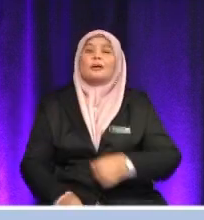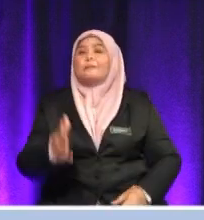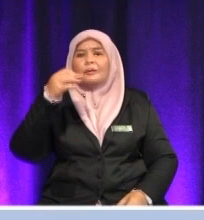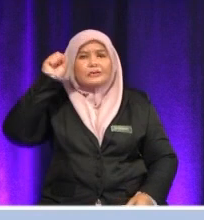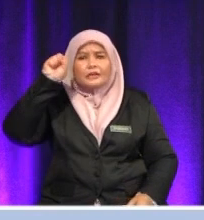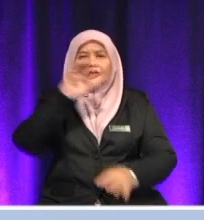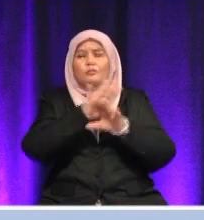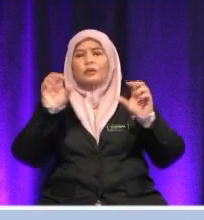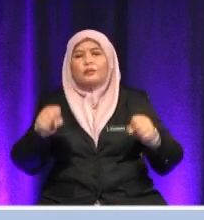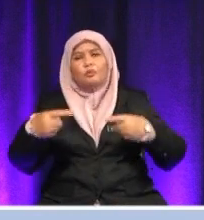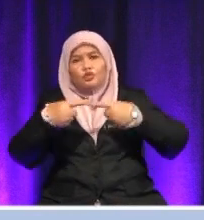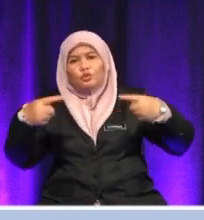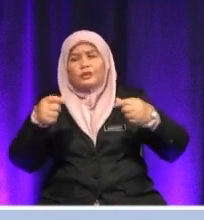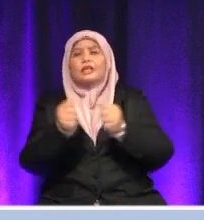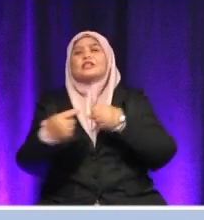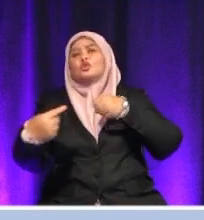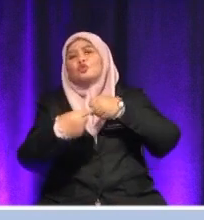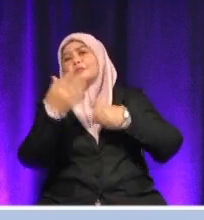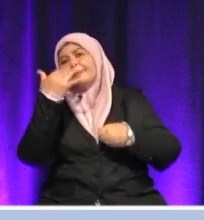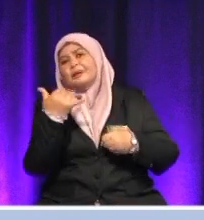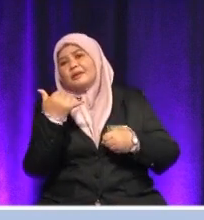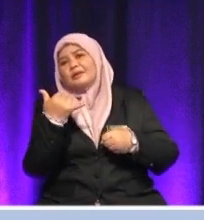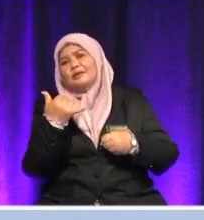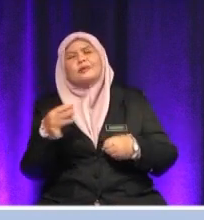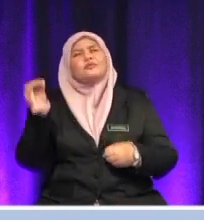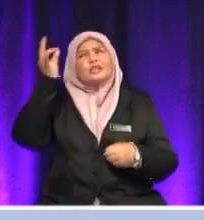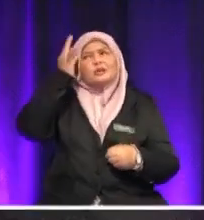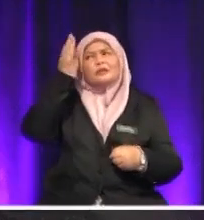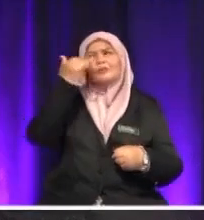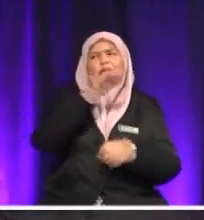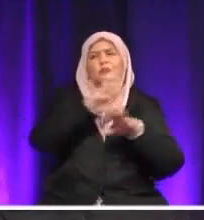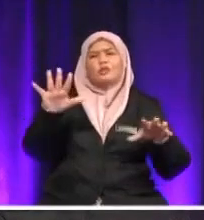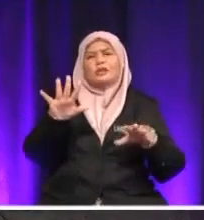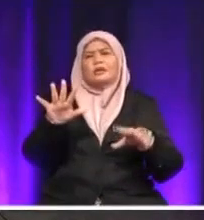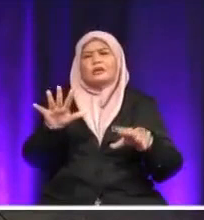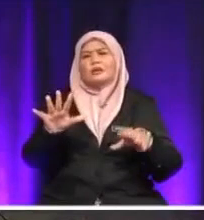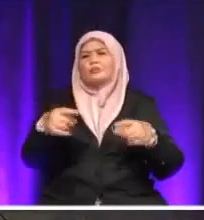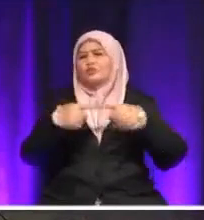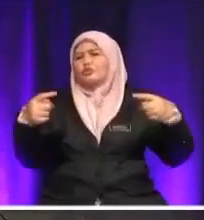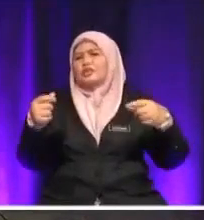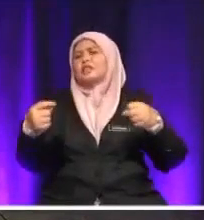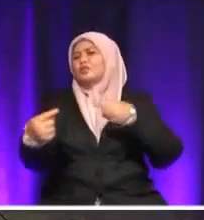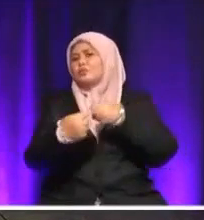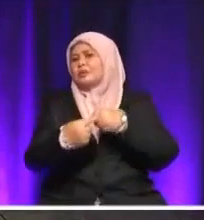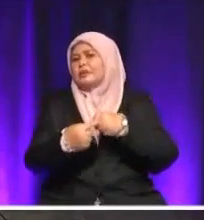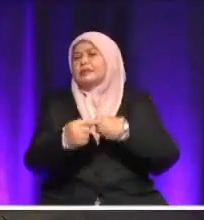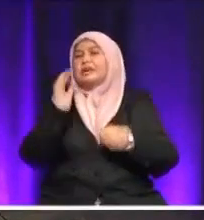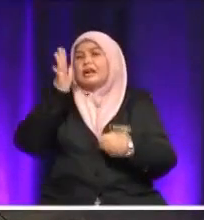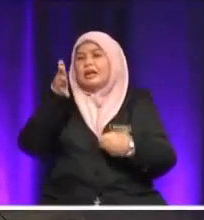tak boleh bermusuh dengan tertuduh? Cuba Hakim fikir, kenapa tak boleh bermusuh dengan tertuduh? Sebab dia akan